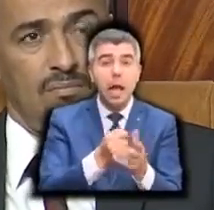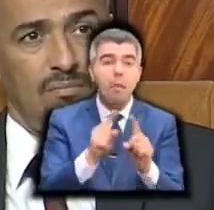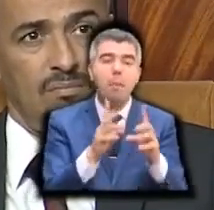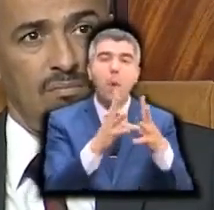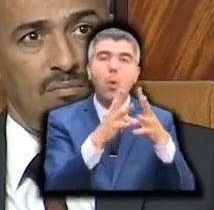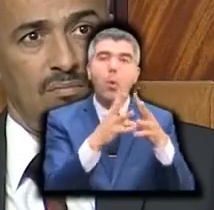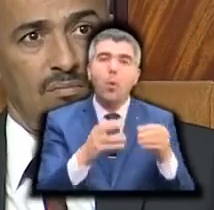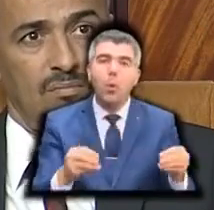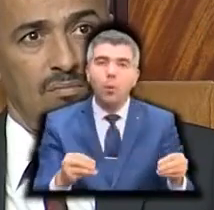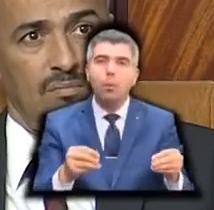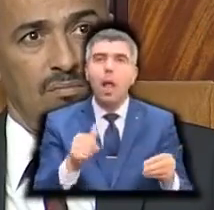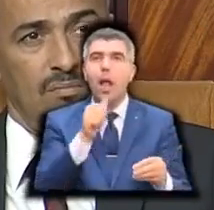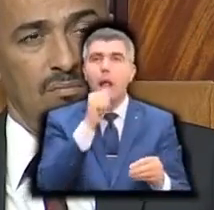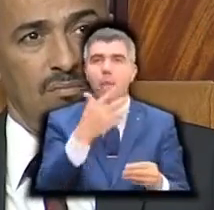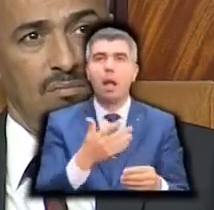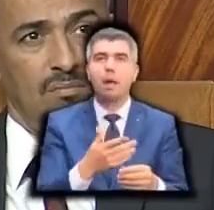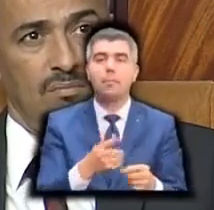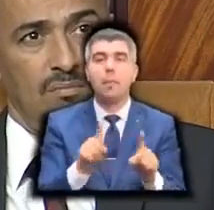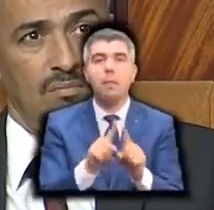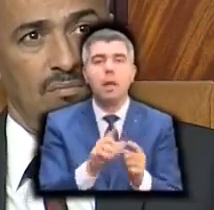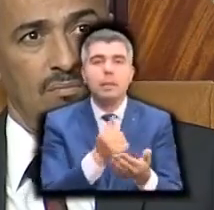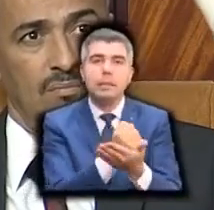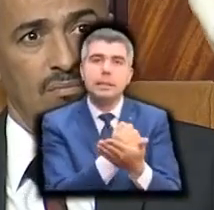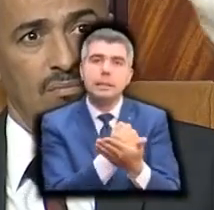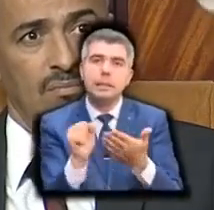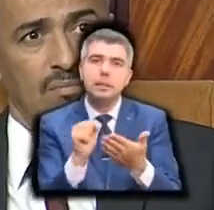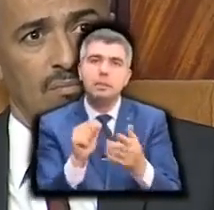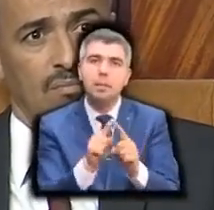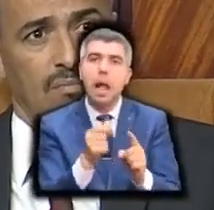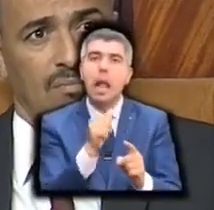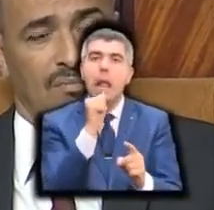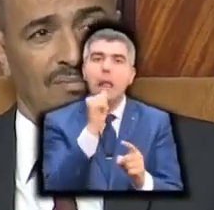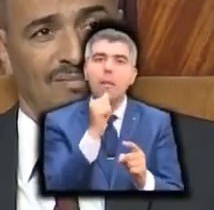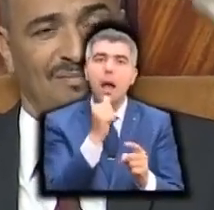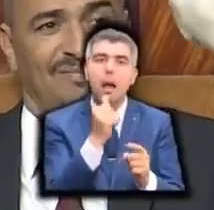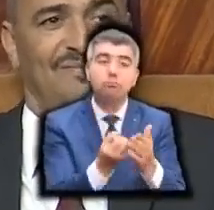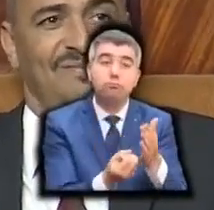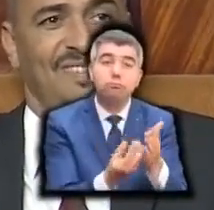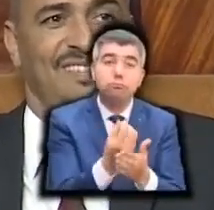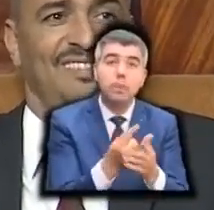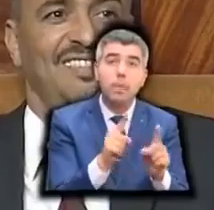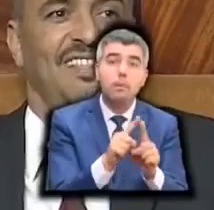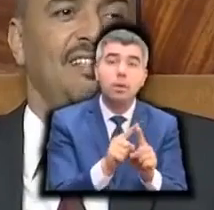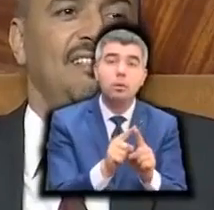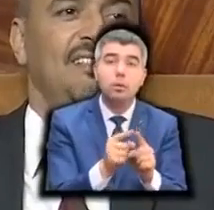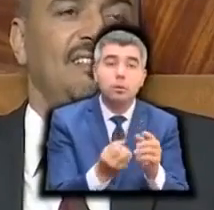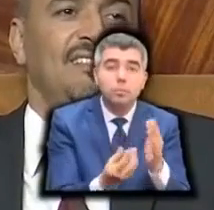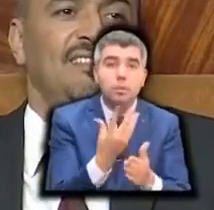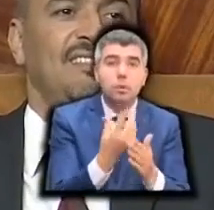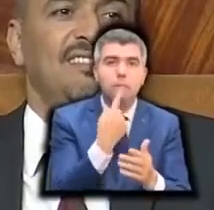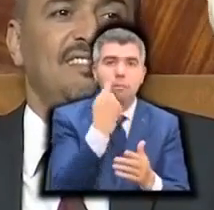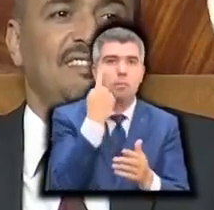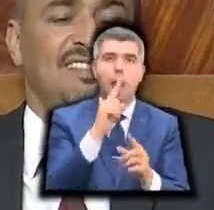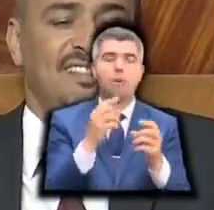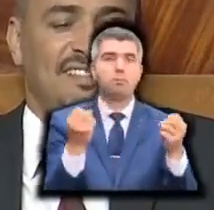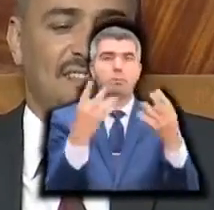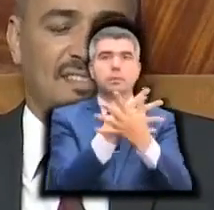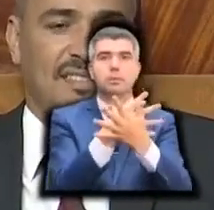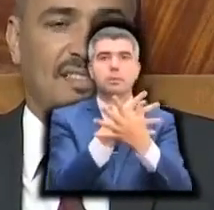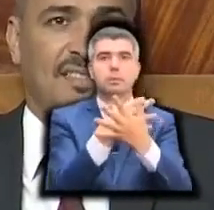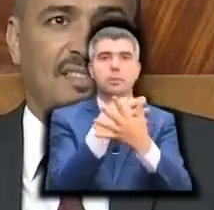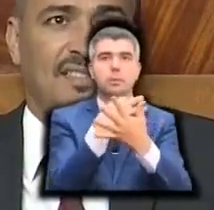مزيان، ملي كيسالي الدلاح عطيونا داك الماء، ولا كينتظر الماء حتى يجي الفلاحه عاد كيبان وكيغبر ملي ما كتكونش